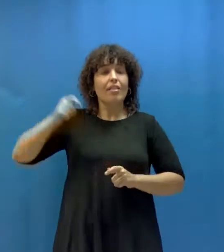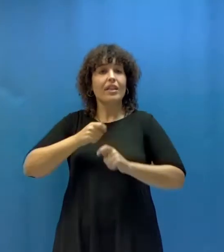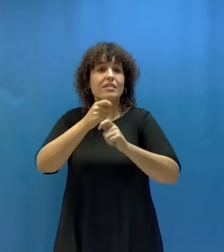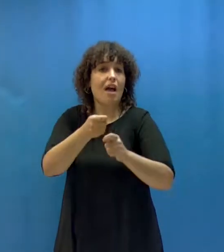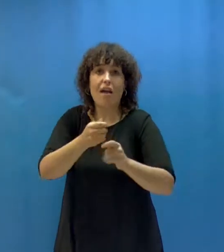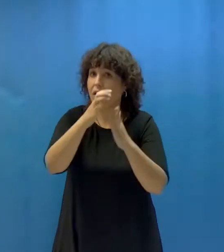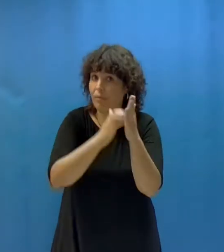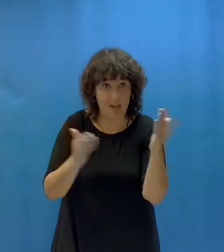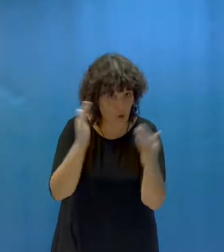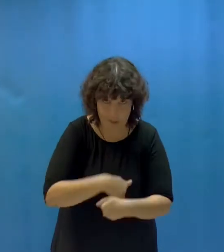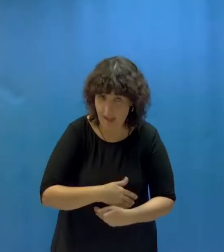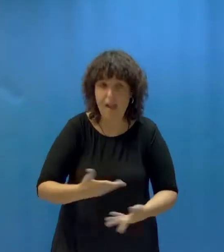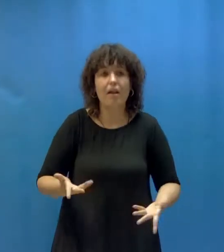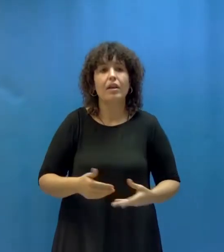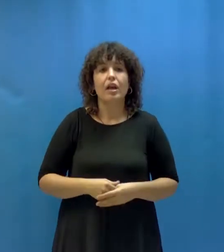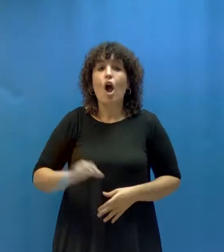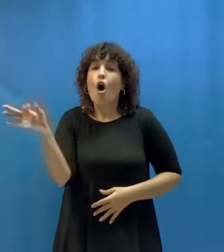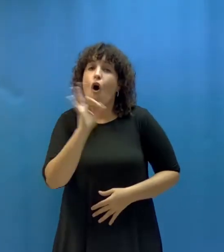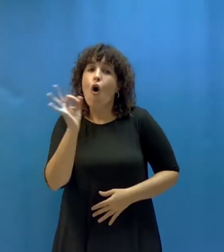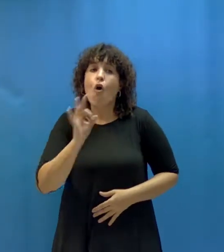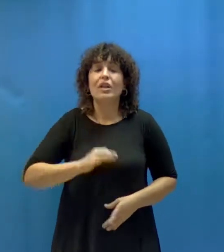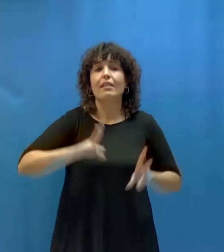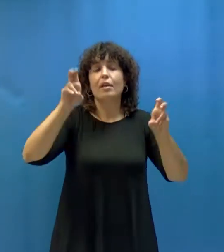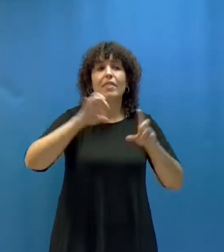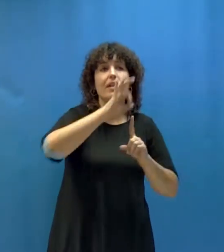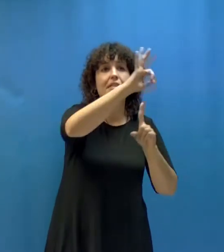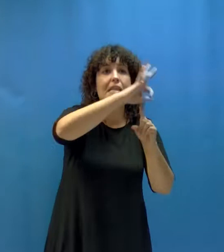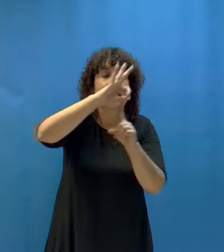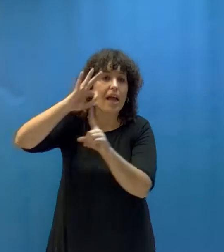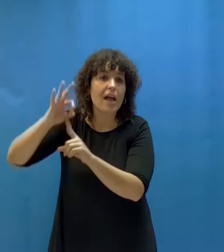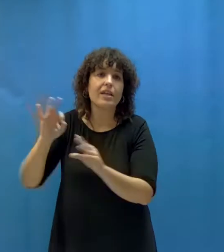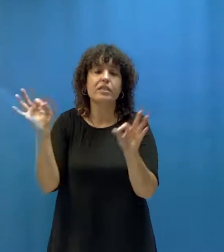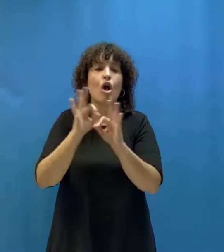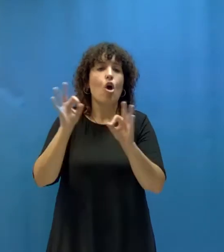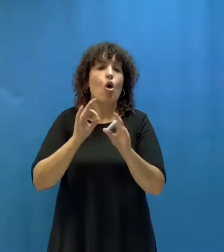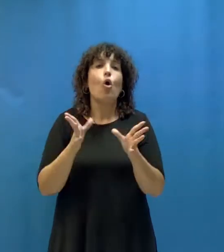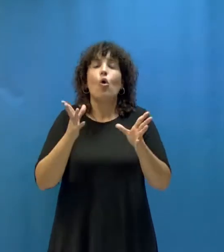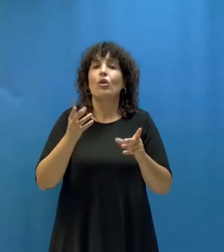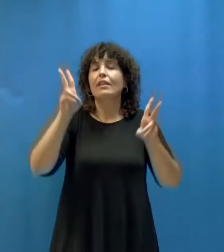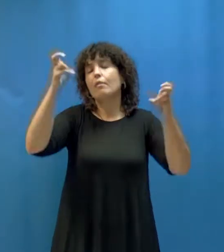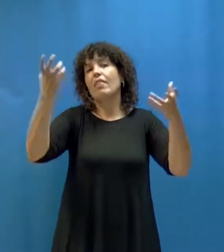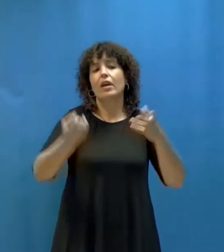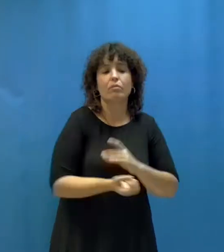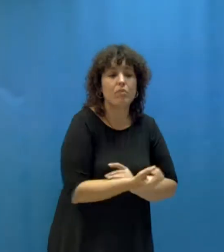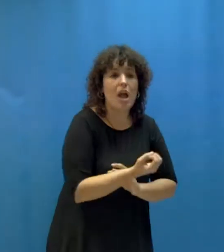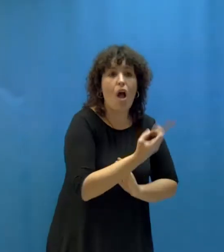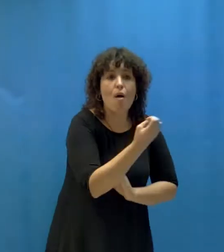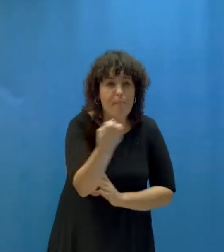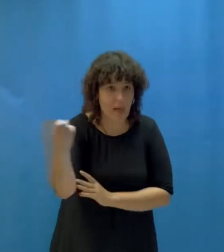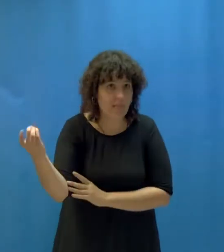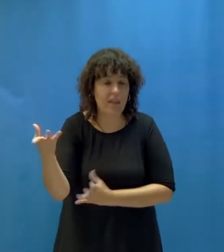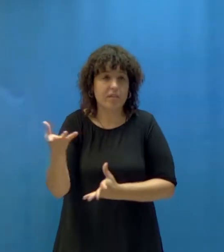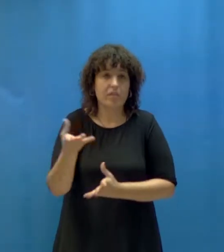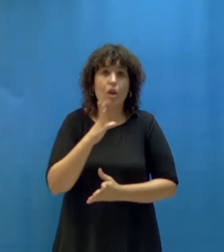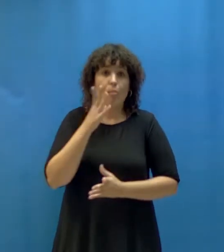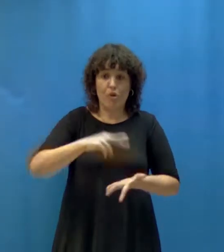o a la senyalítica hi ha delimitacions verticals com els maceteros i bolardos, que l'experiència dels